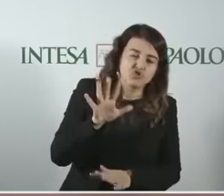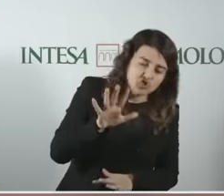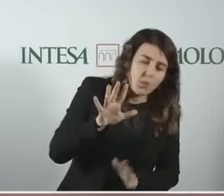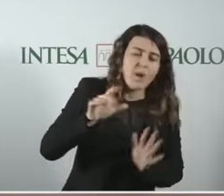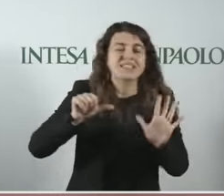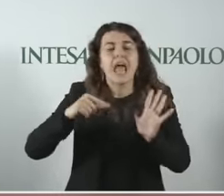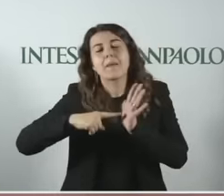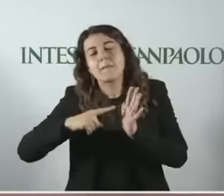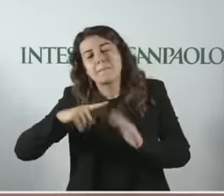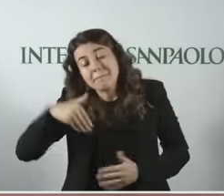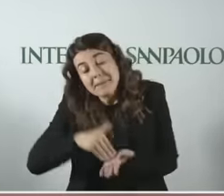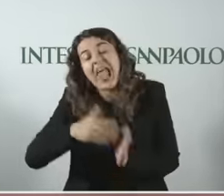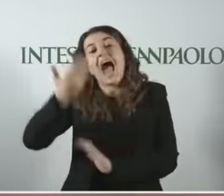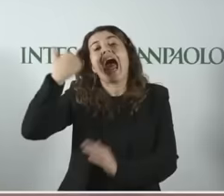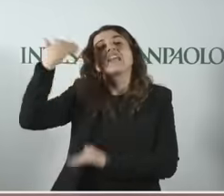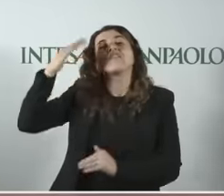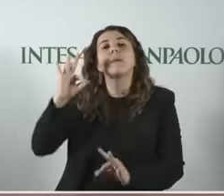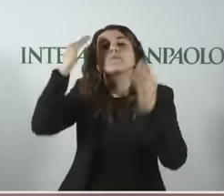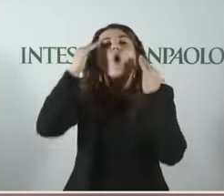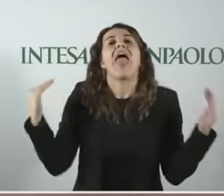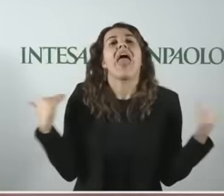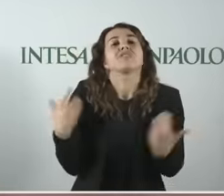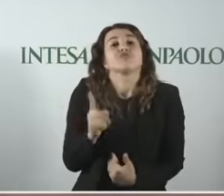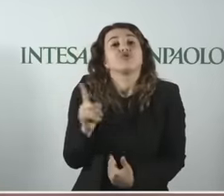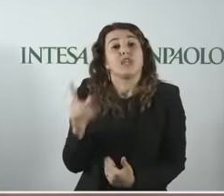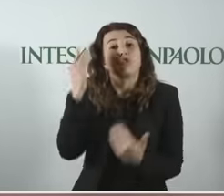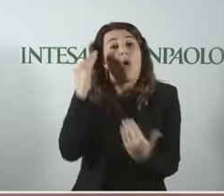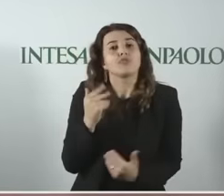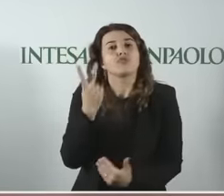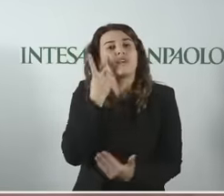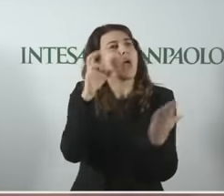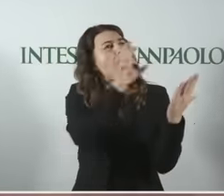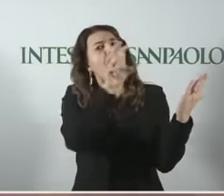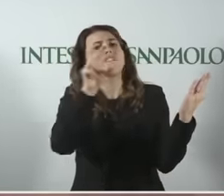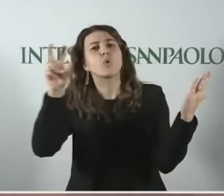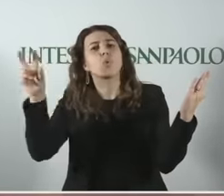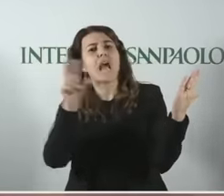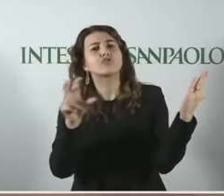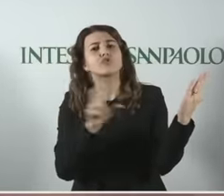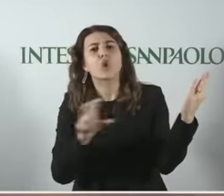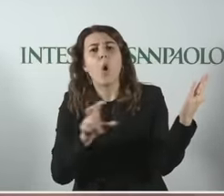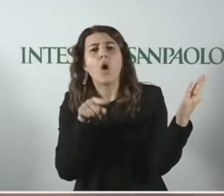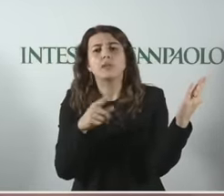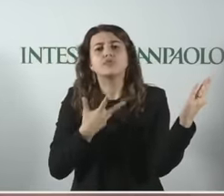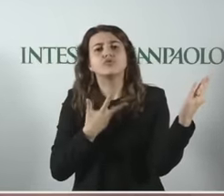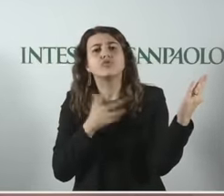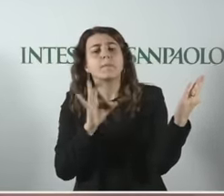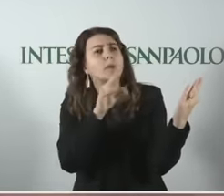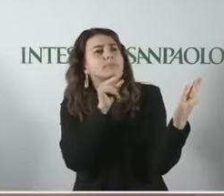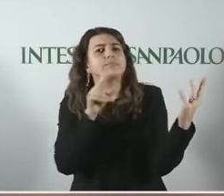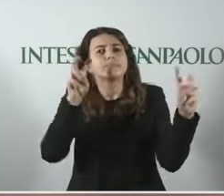fa in Egitto uno Comincia a vedere delle raffigurazioni delle opere d'arte delle immagini che rappresentano proprio la